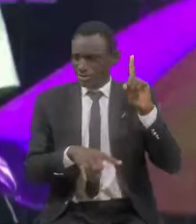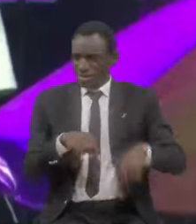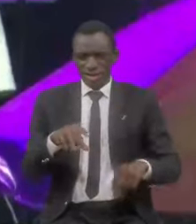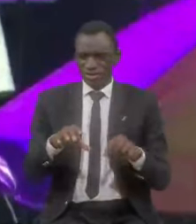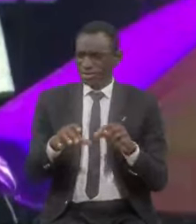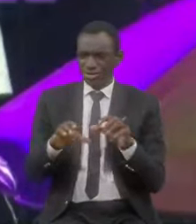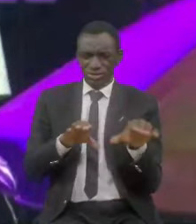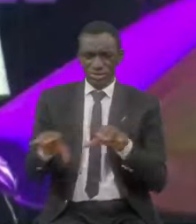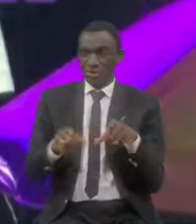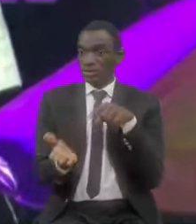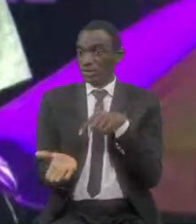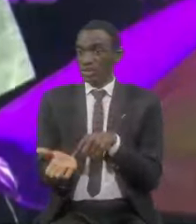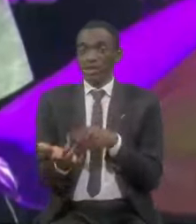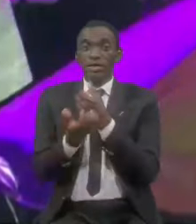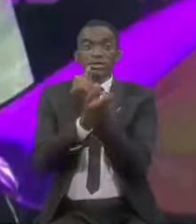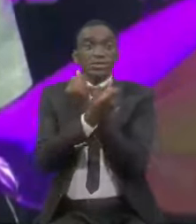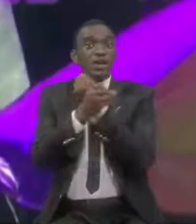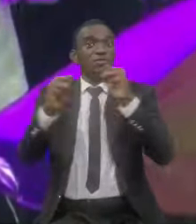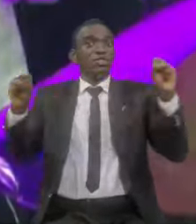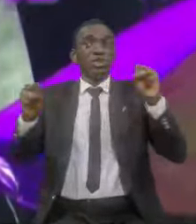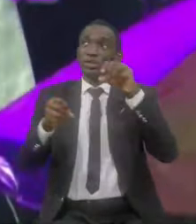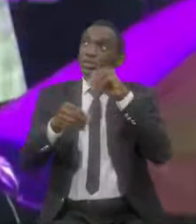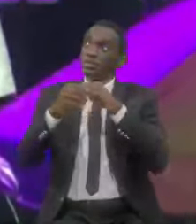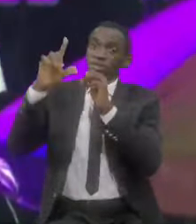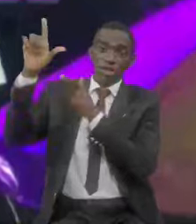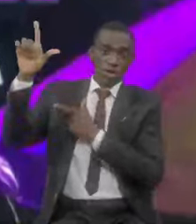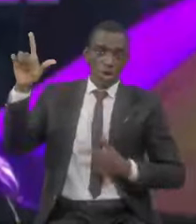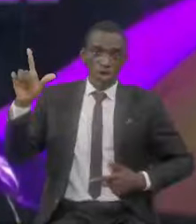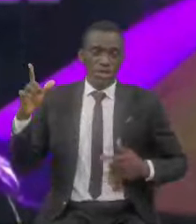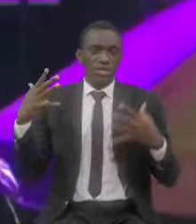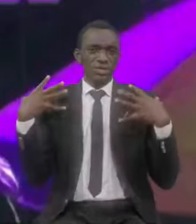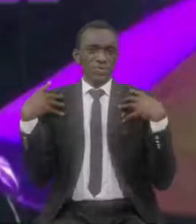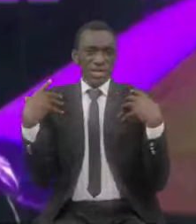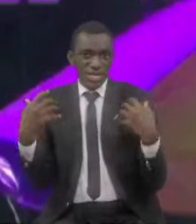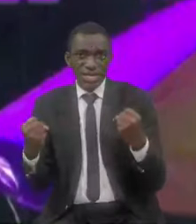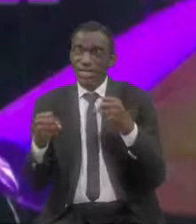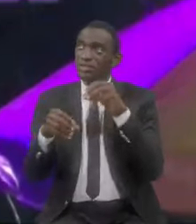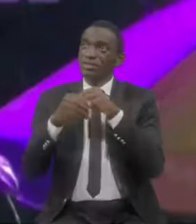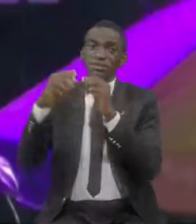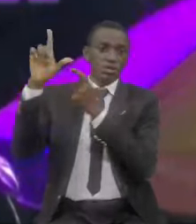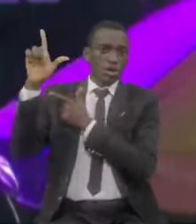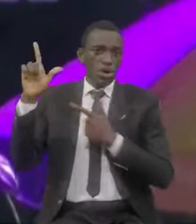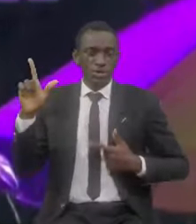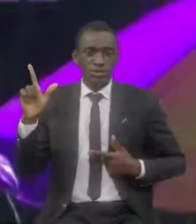ceci. Le salut dans le Seigneur, la guérison dans le Seigneur,